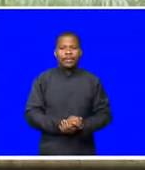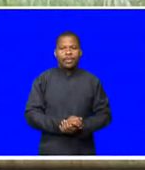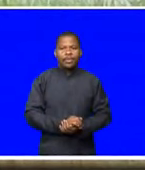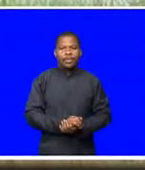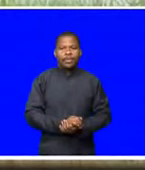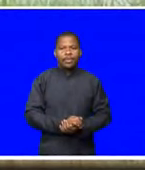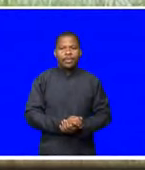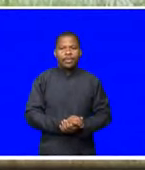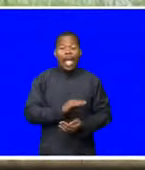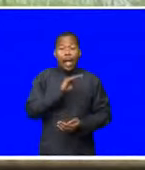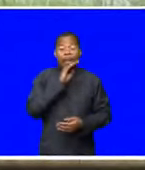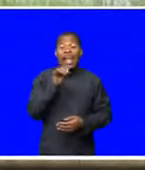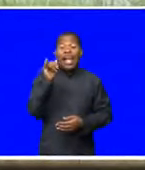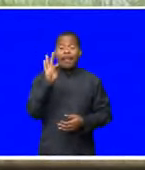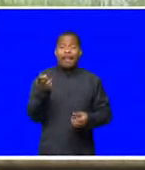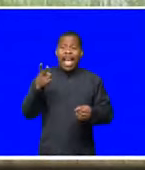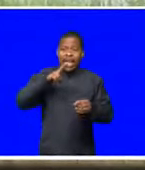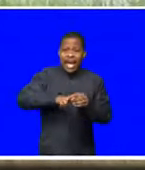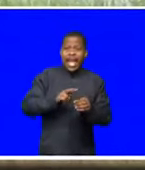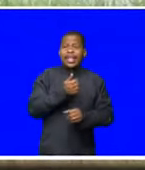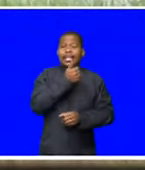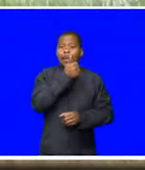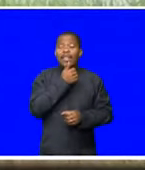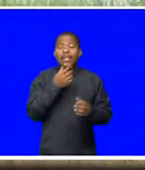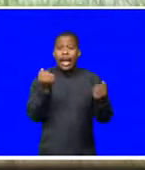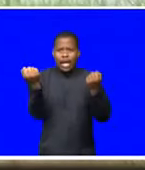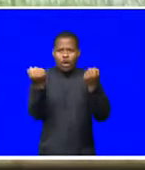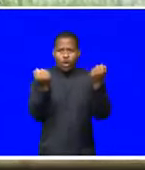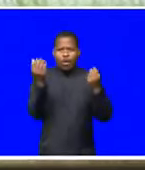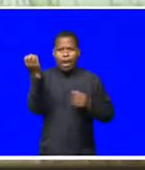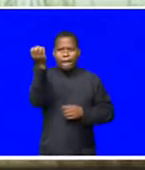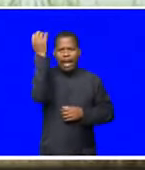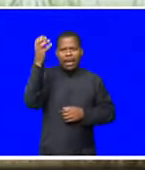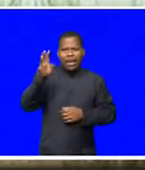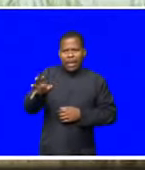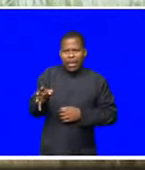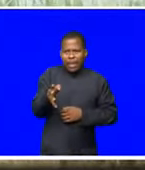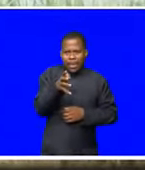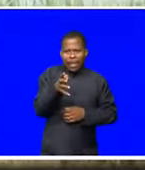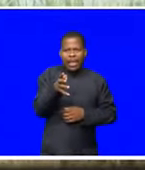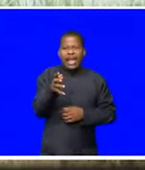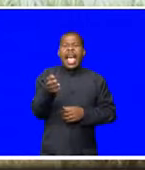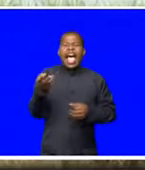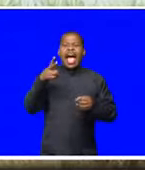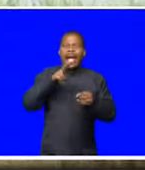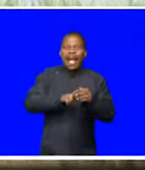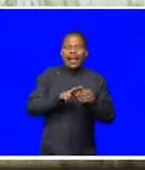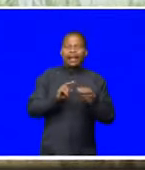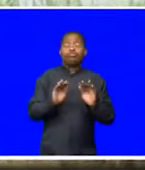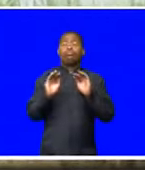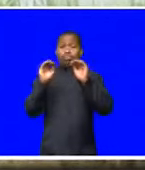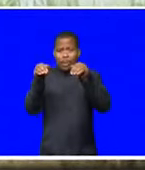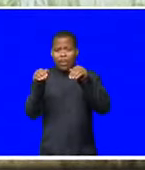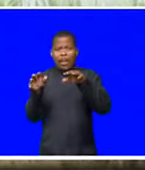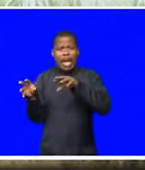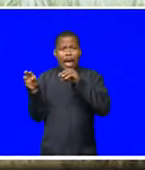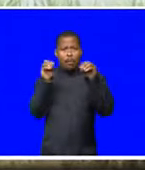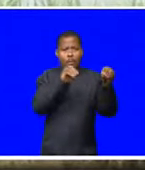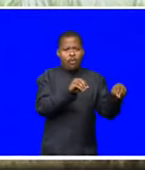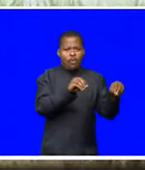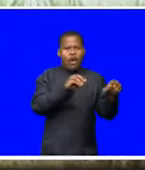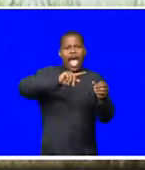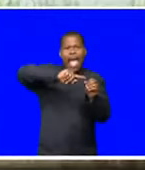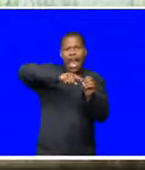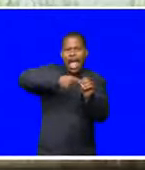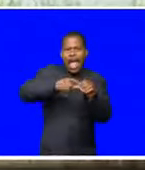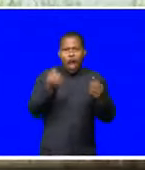mase ubuya lete gurumba niyawulayisha lo moba esigurumbeni sithule ephayindini phinze ulayishe